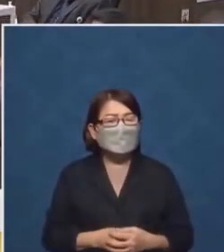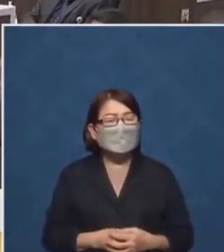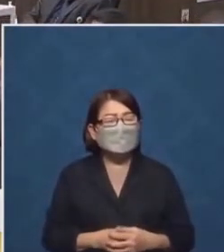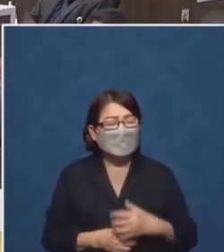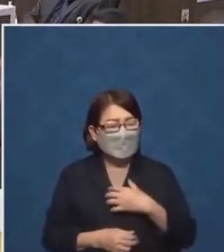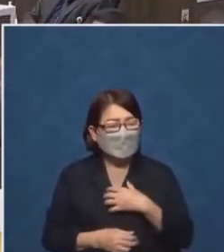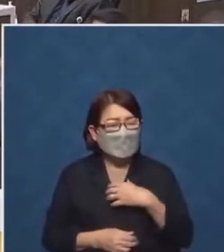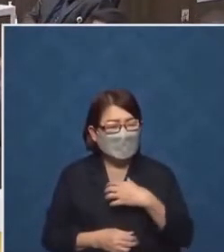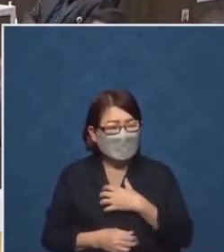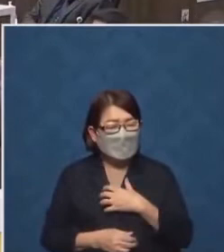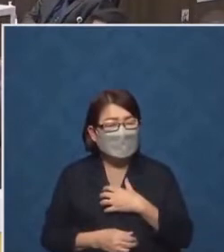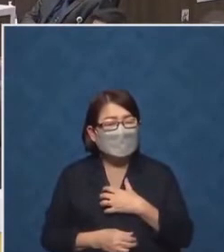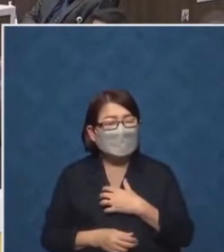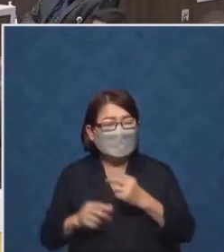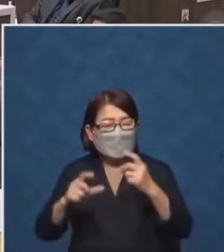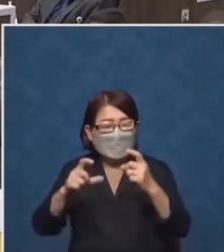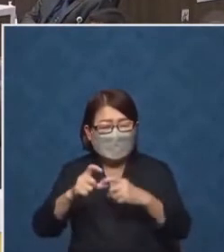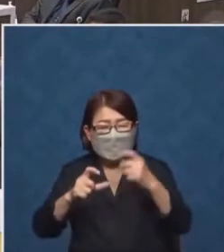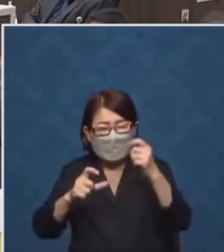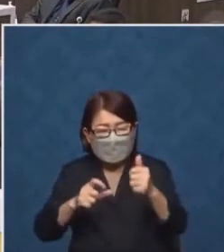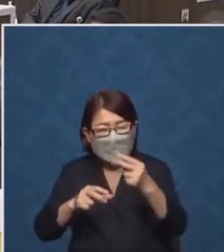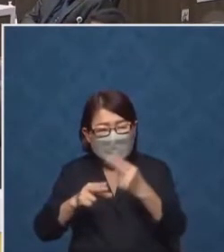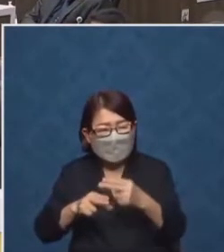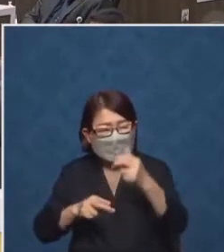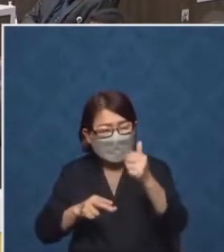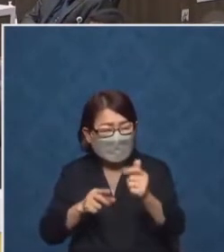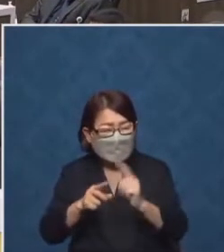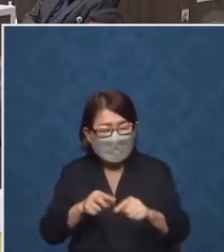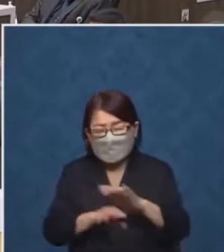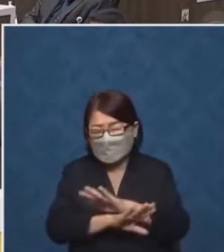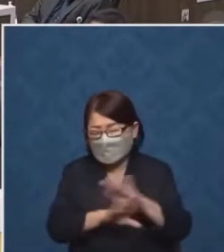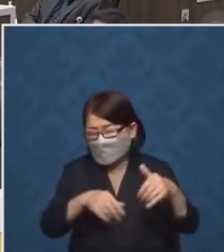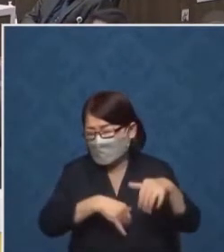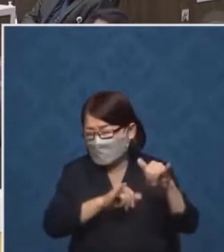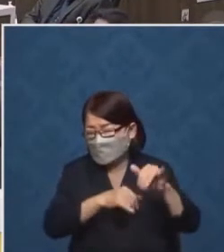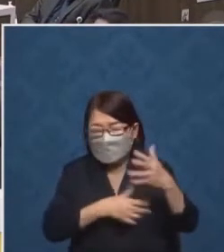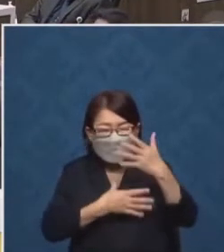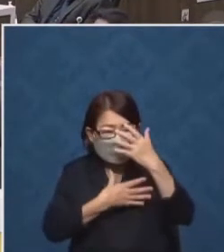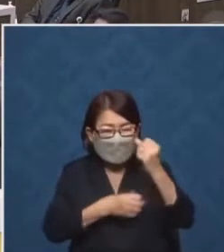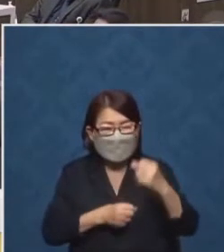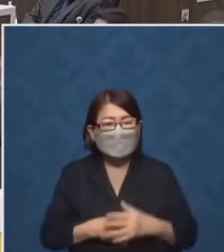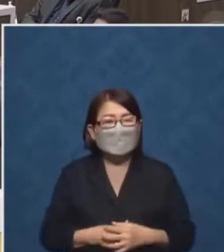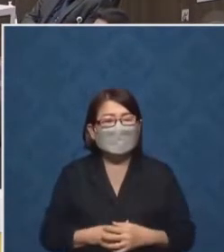ตั้งใจที่จะเทวัซีนคณภาพทิ้งลงกลางอ่าวไยเต็ๆ